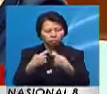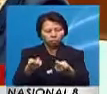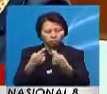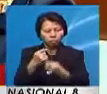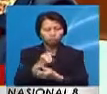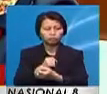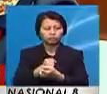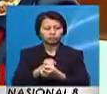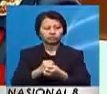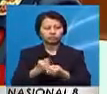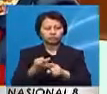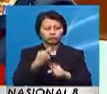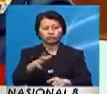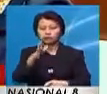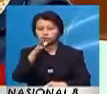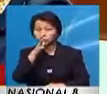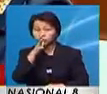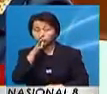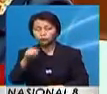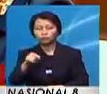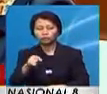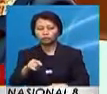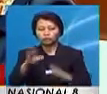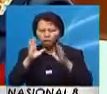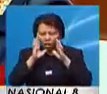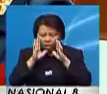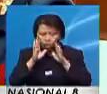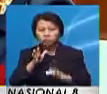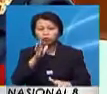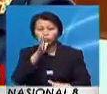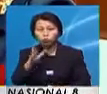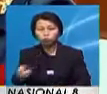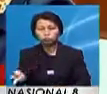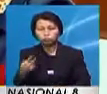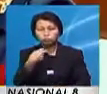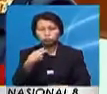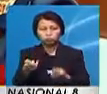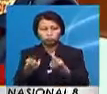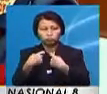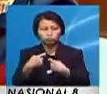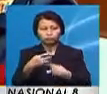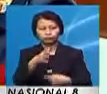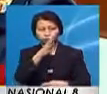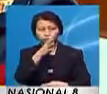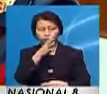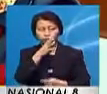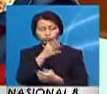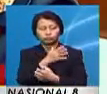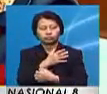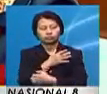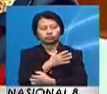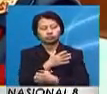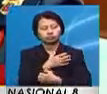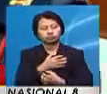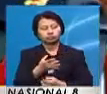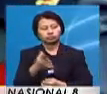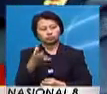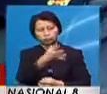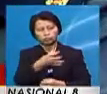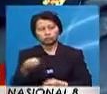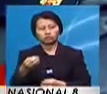daripada Ibu Hamidah. Kita dapat reaksi yang pertama daripada Ibu Hamidah, Umi Rashidah.